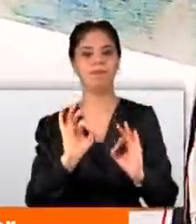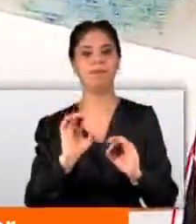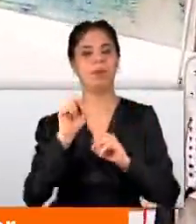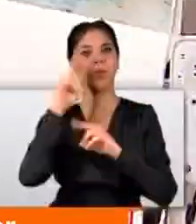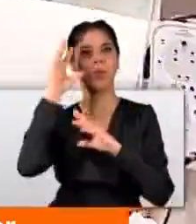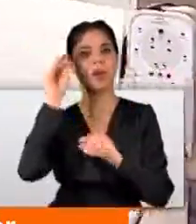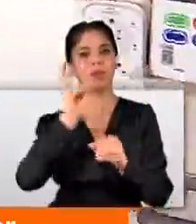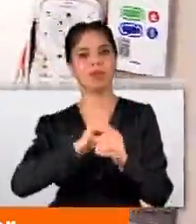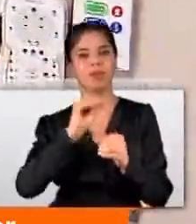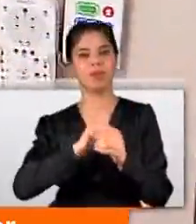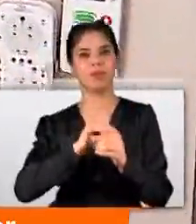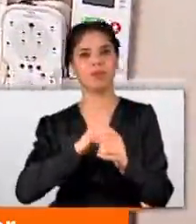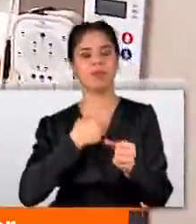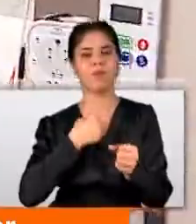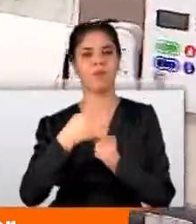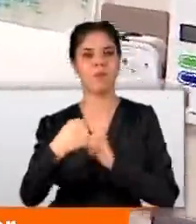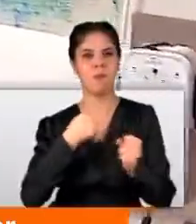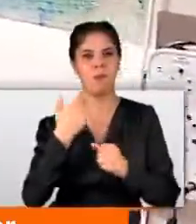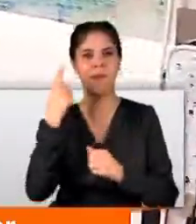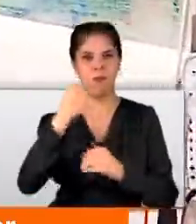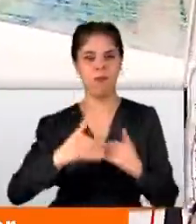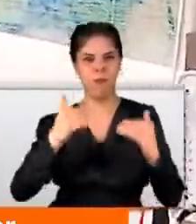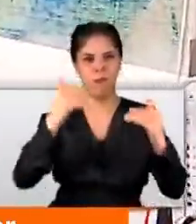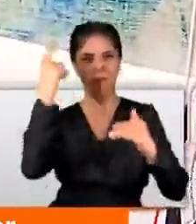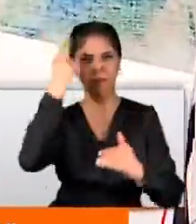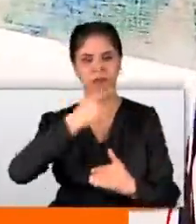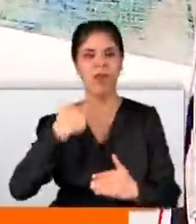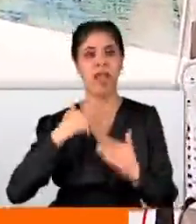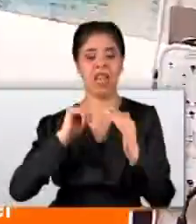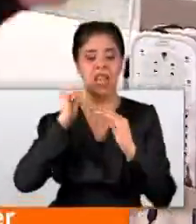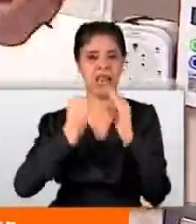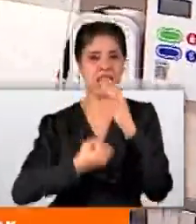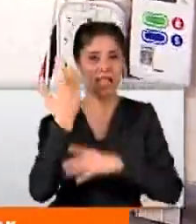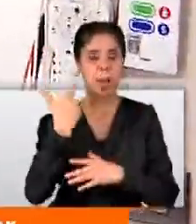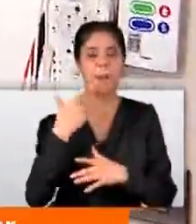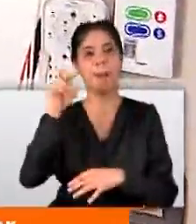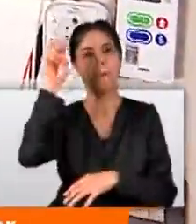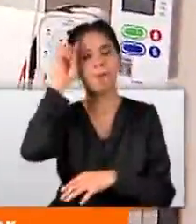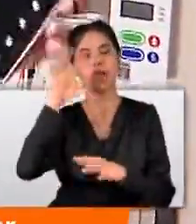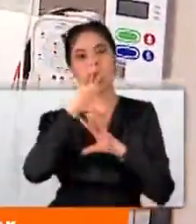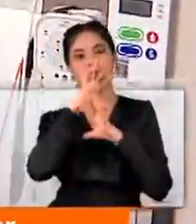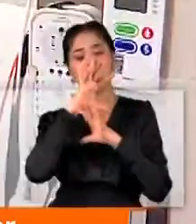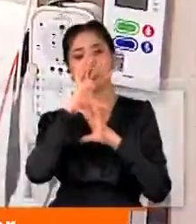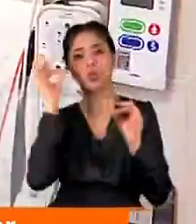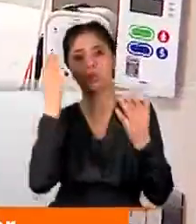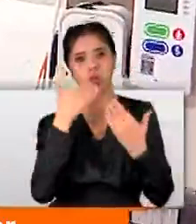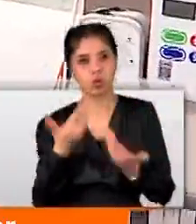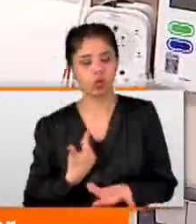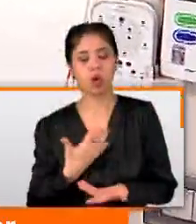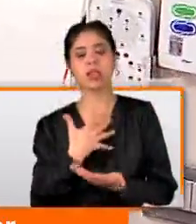uyanmak için adeta cebelleşiyoruz İşte bu erteleme bizi Sabahları psikolojik olarak mutsuz ettiği gibi